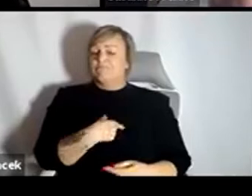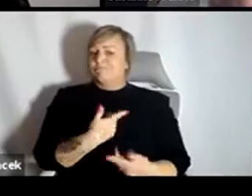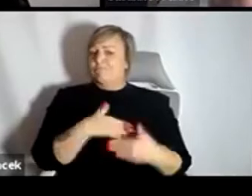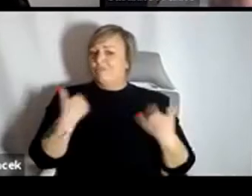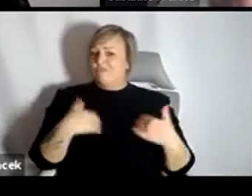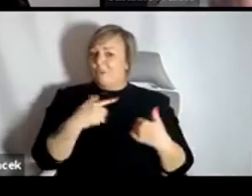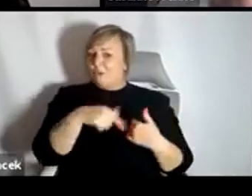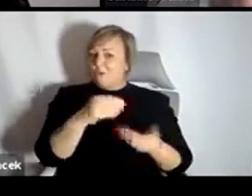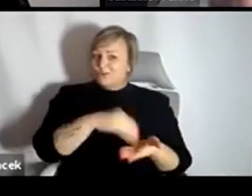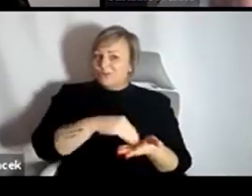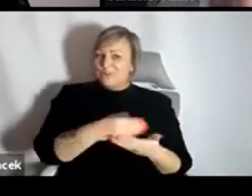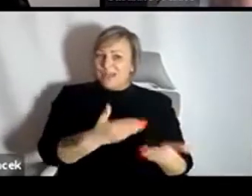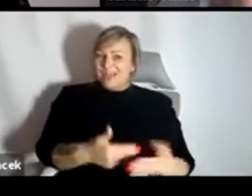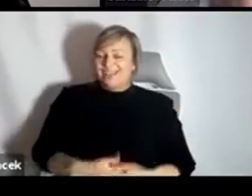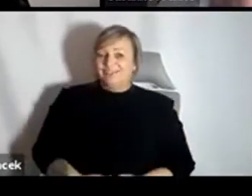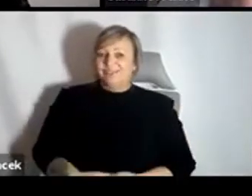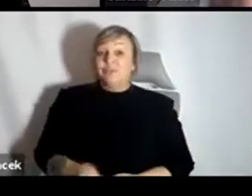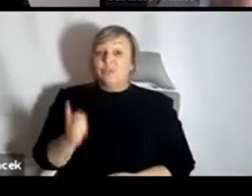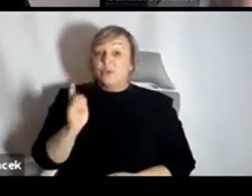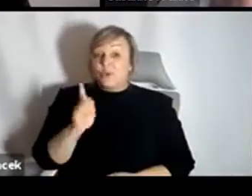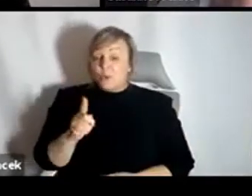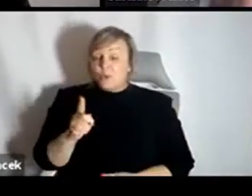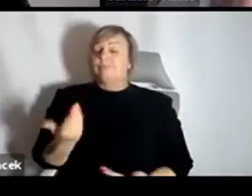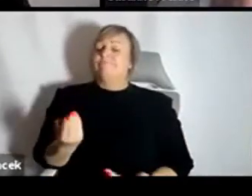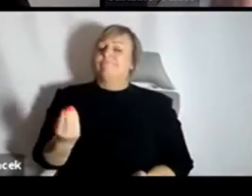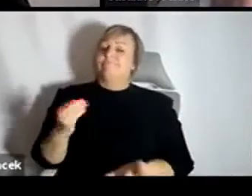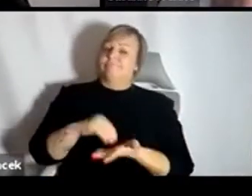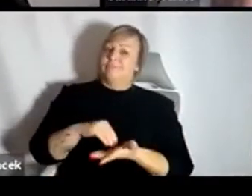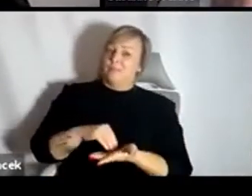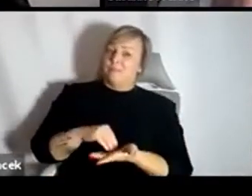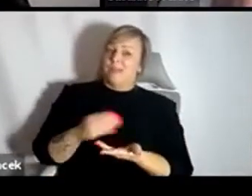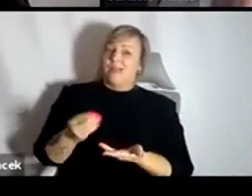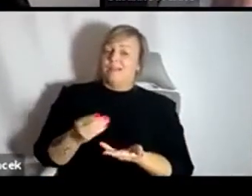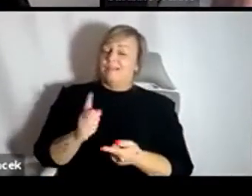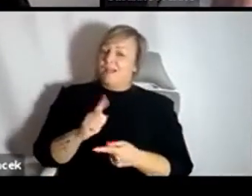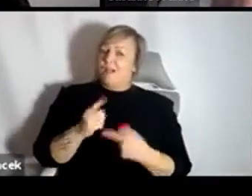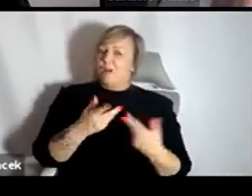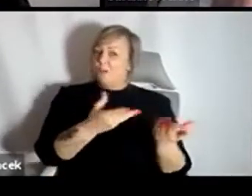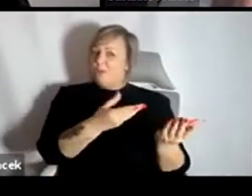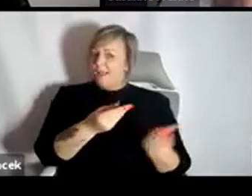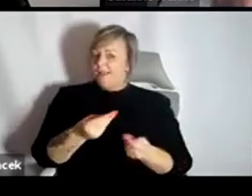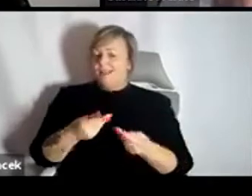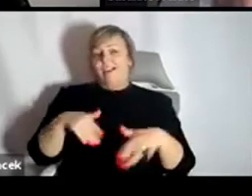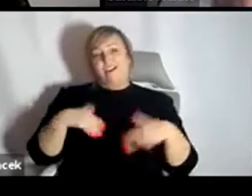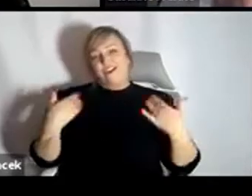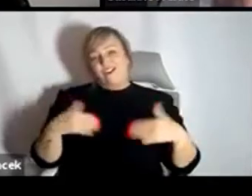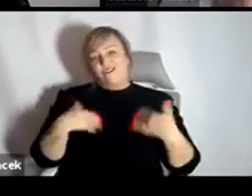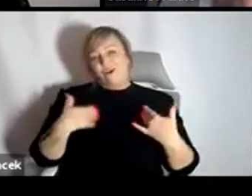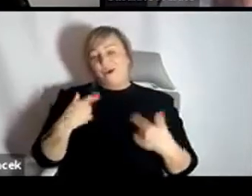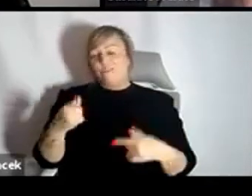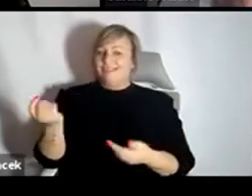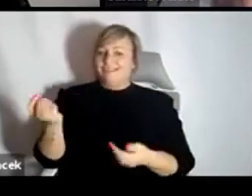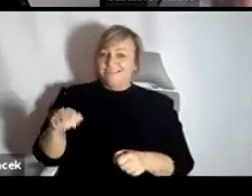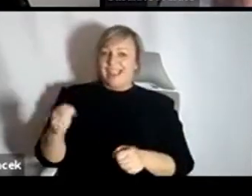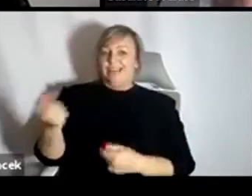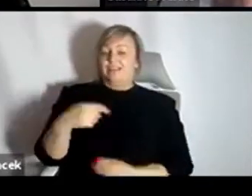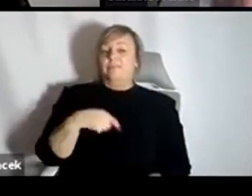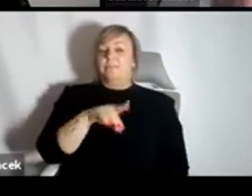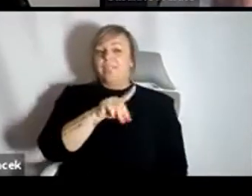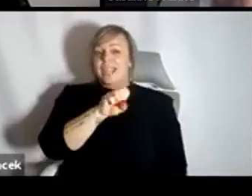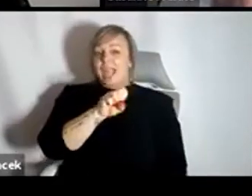dabei zu haben. Und schließlich haben wir einladen können und freuen wir uns, dass zugesagt hat, Daniela